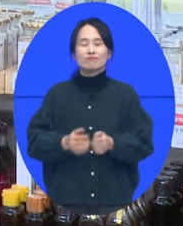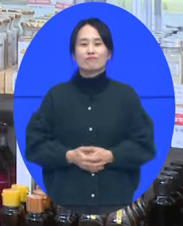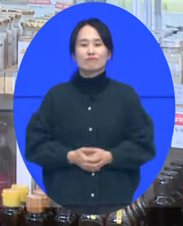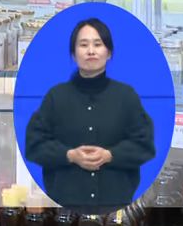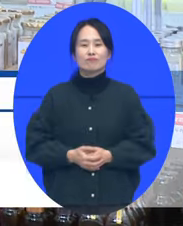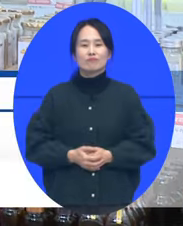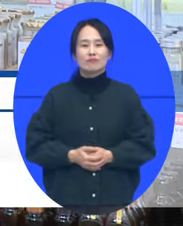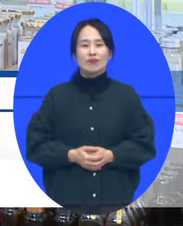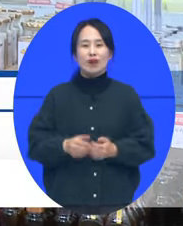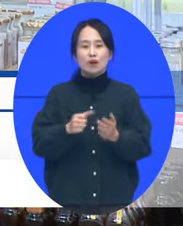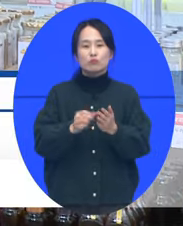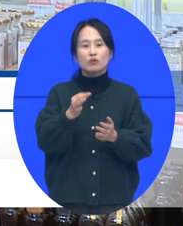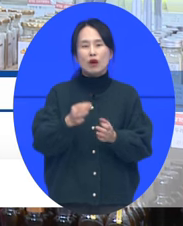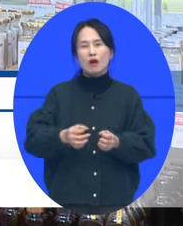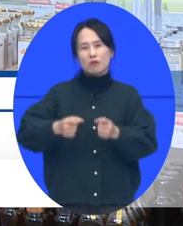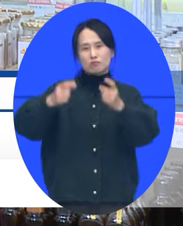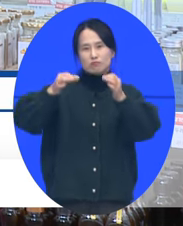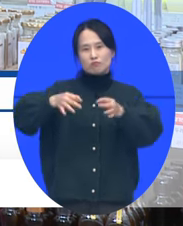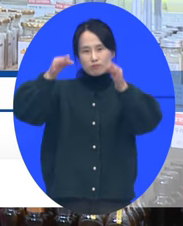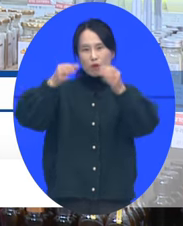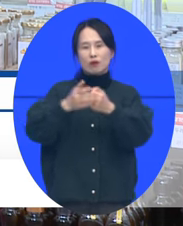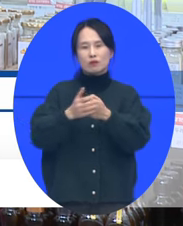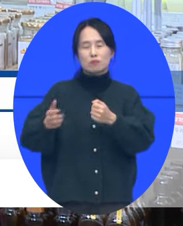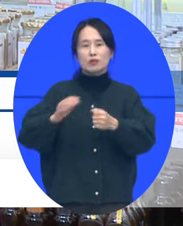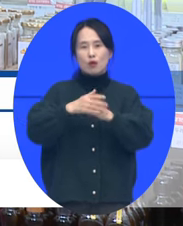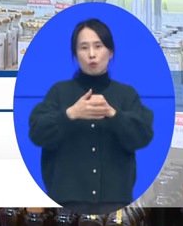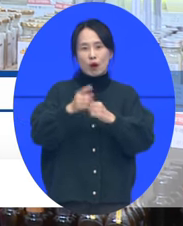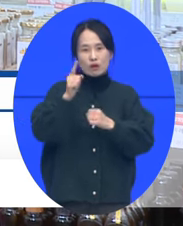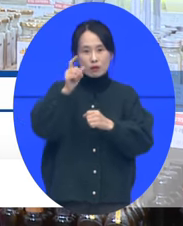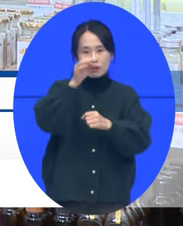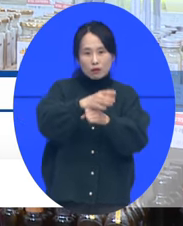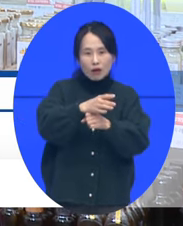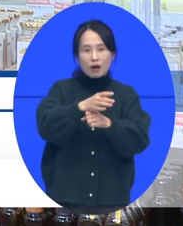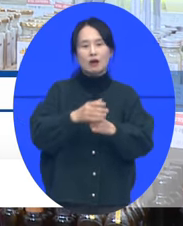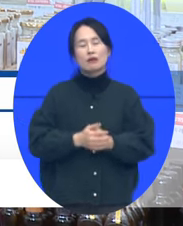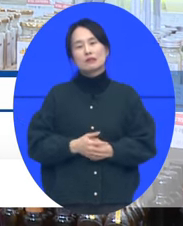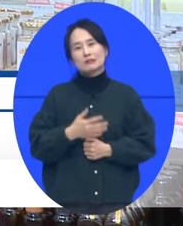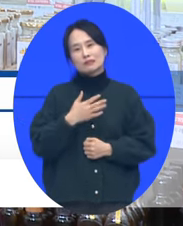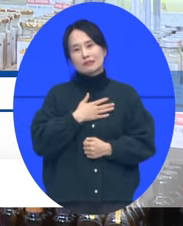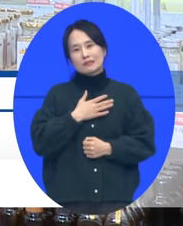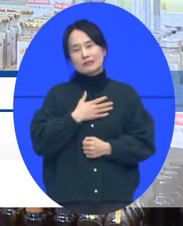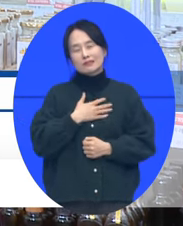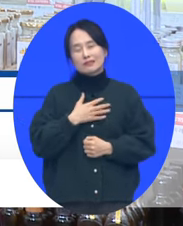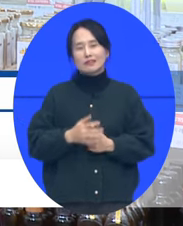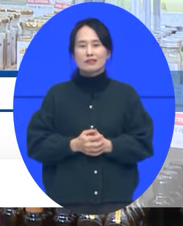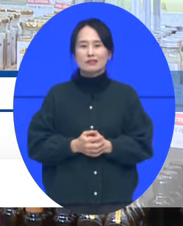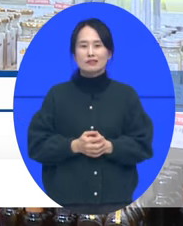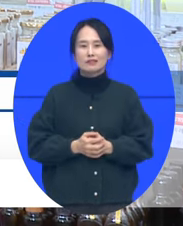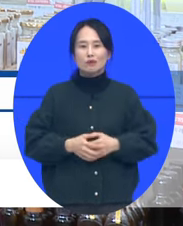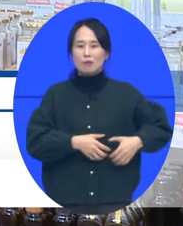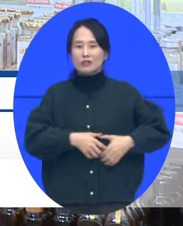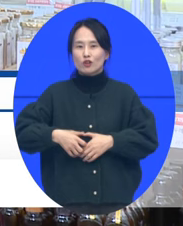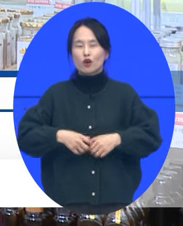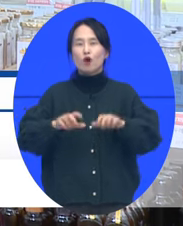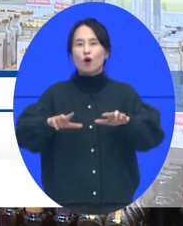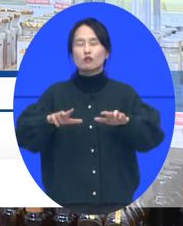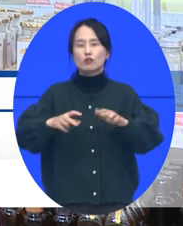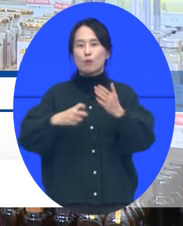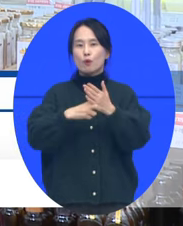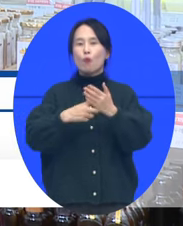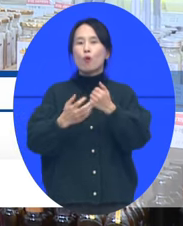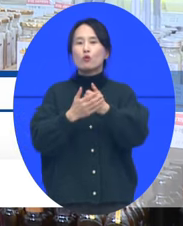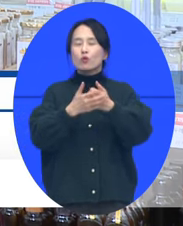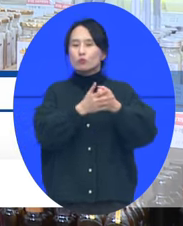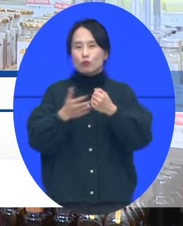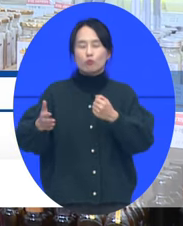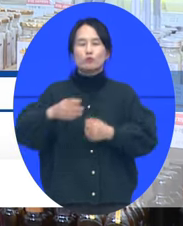있었고요. 물가가 많이 올랐기 때문에 과일 하나 고르는 것도 저의 장바구니 사정이 너무 좋아졌어요. 또 이게 저희